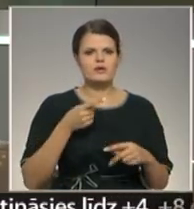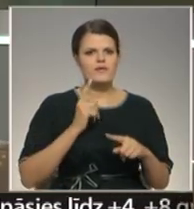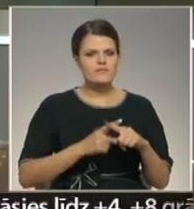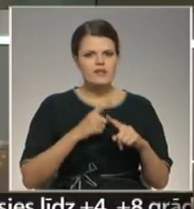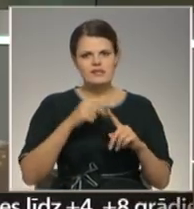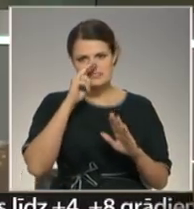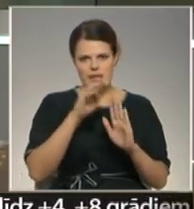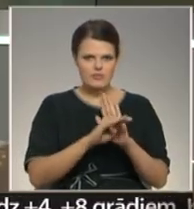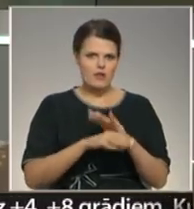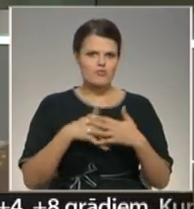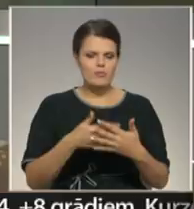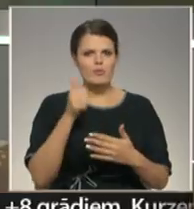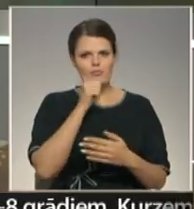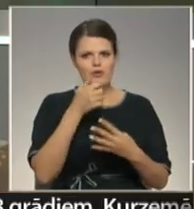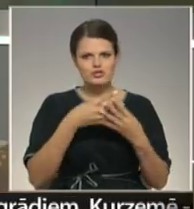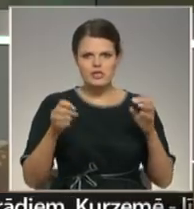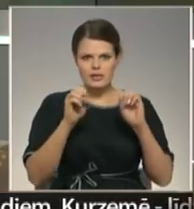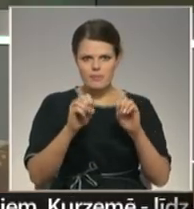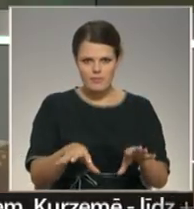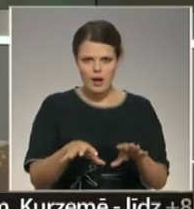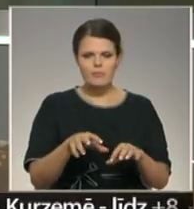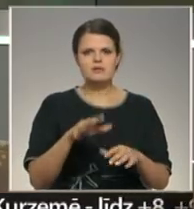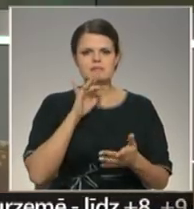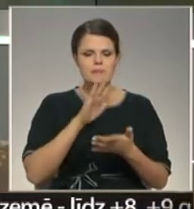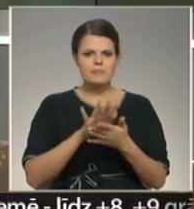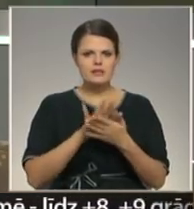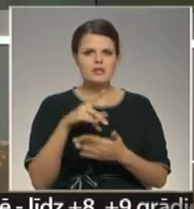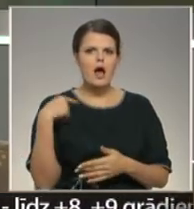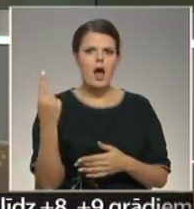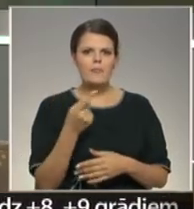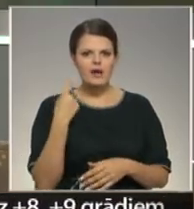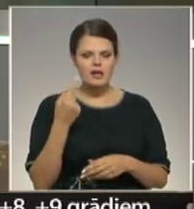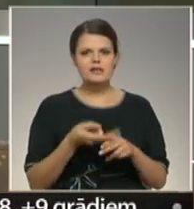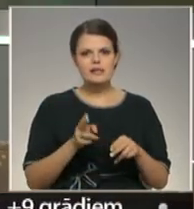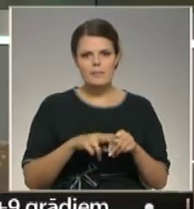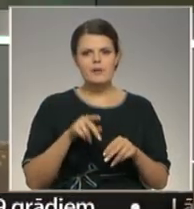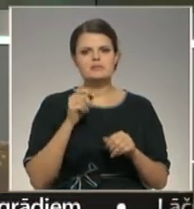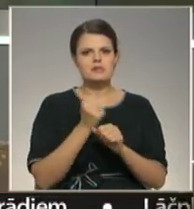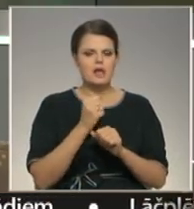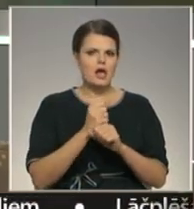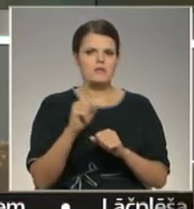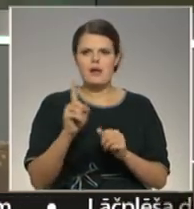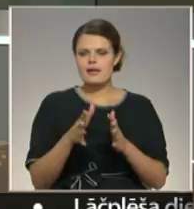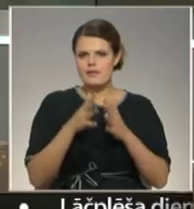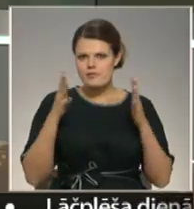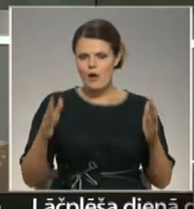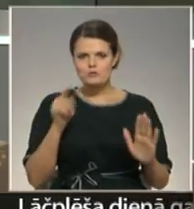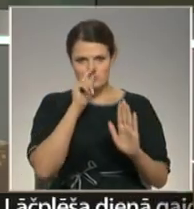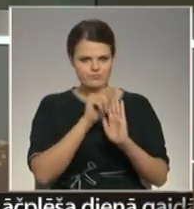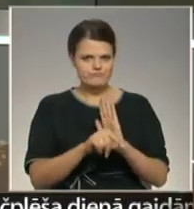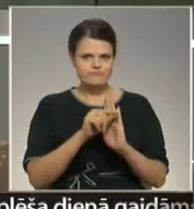resursiem. Nereti tīkli tiek pamesti ūdenī ar visu lomu, kas piesārņo apkārtējo vidi. Tādēļ inspektoriem darba netrūkst.